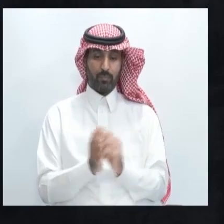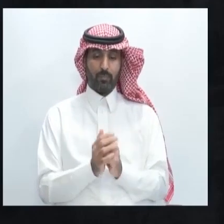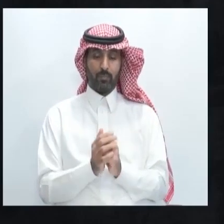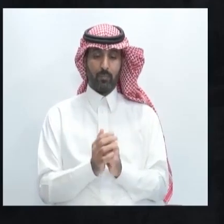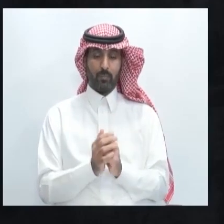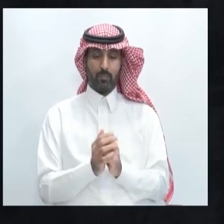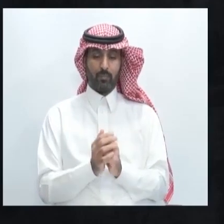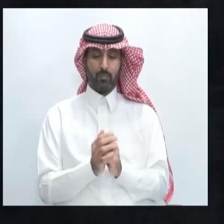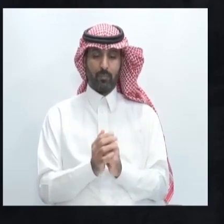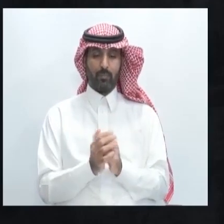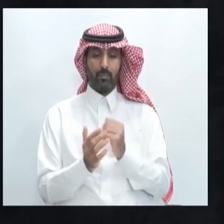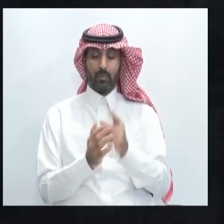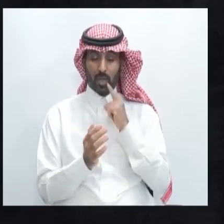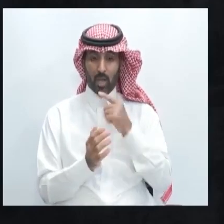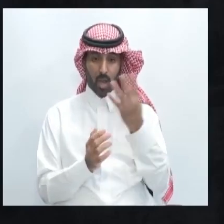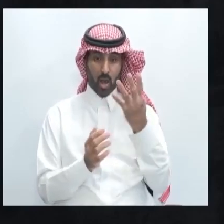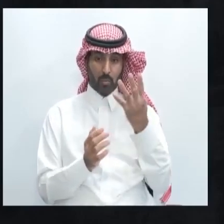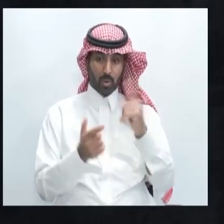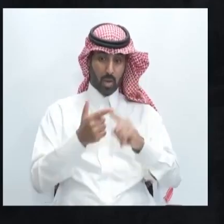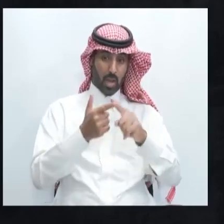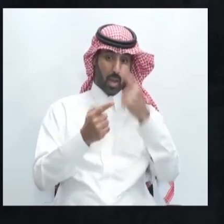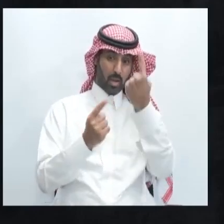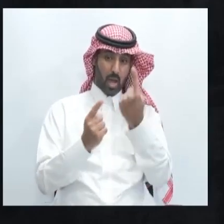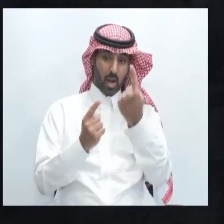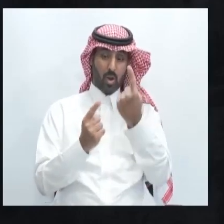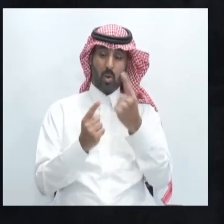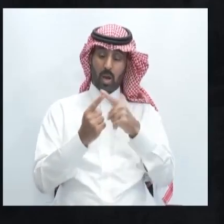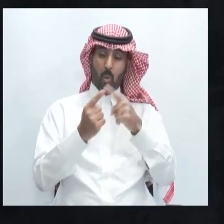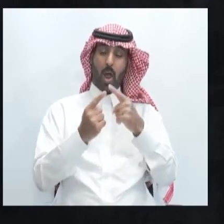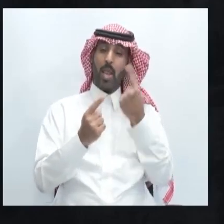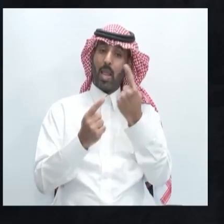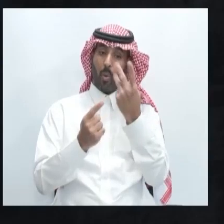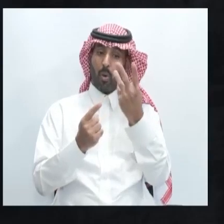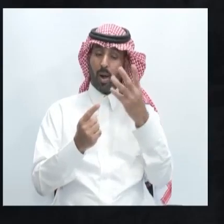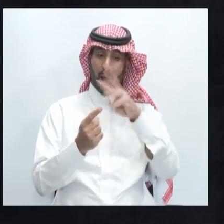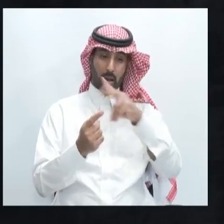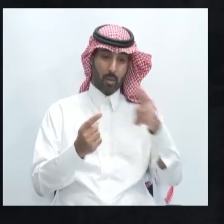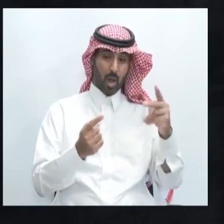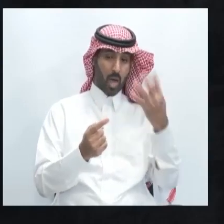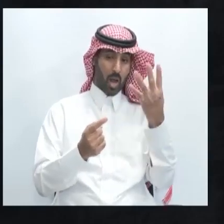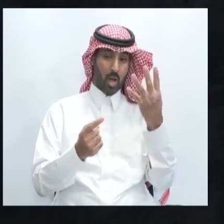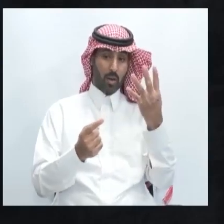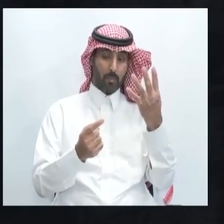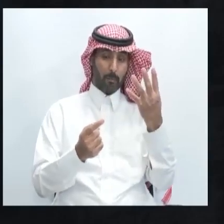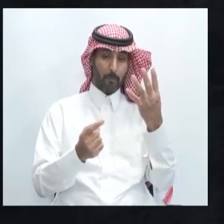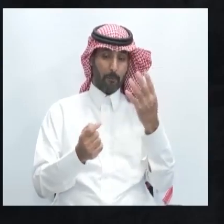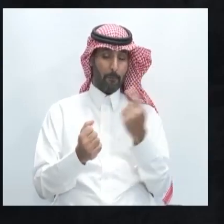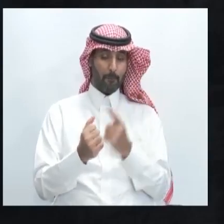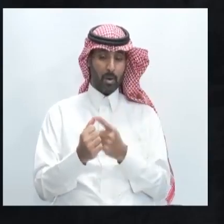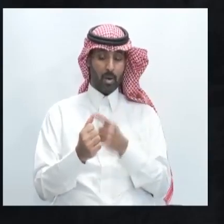اذا الانواع الاربعه للشكل الاول للقياس لا ننسى